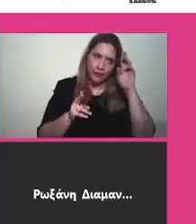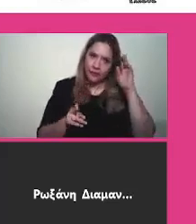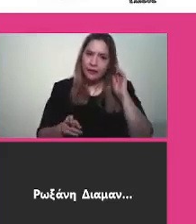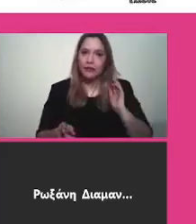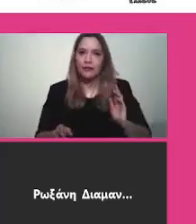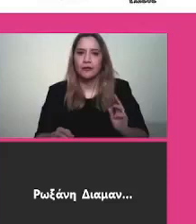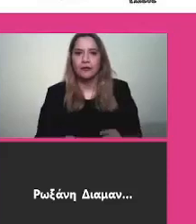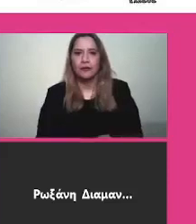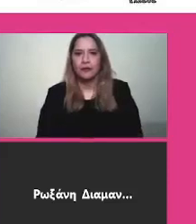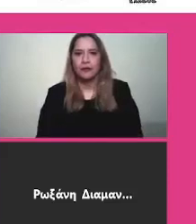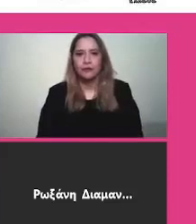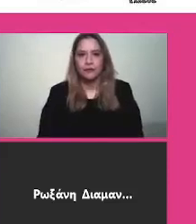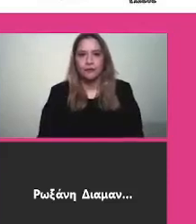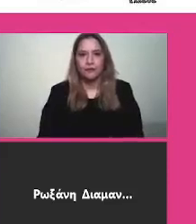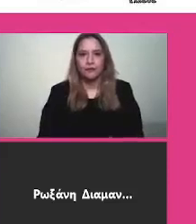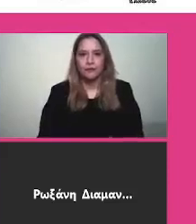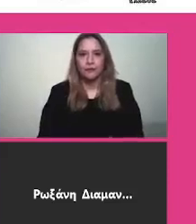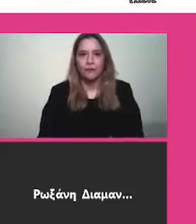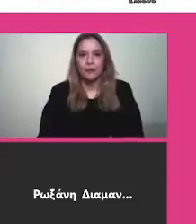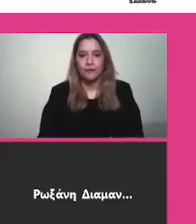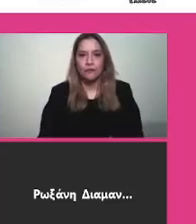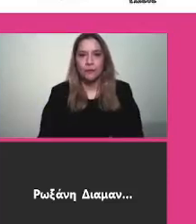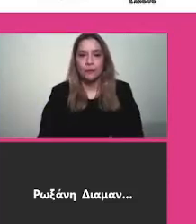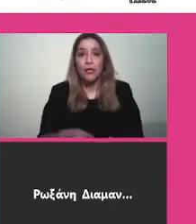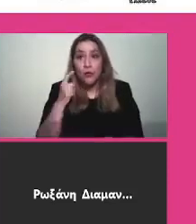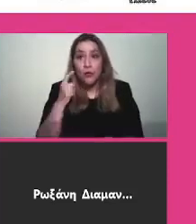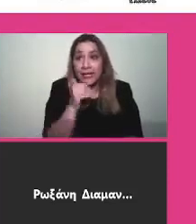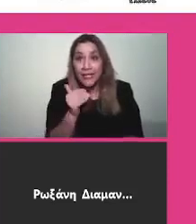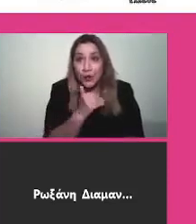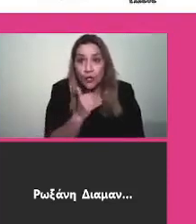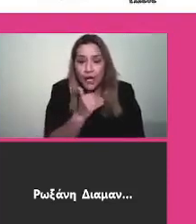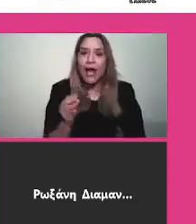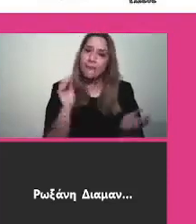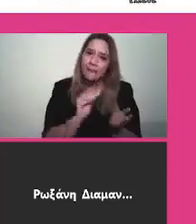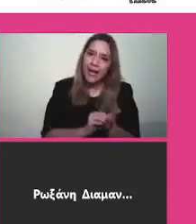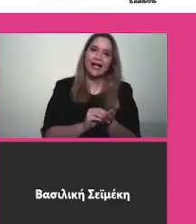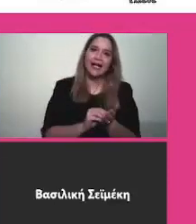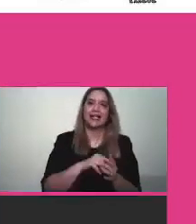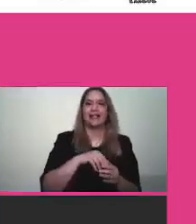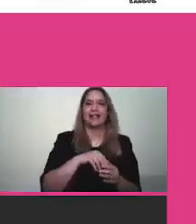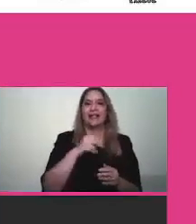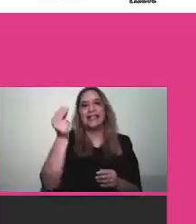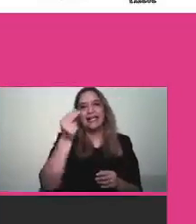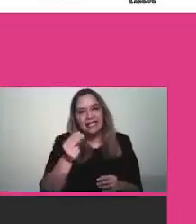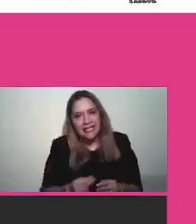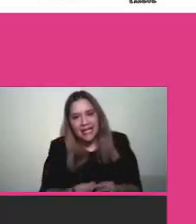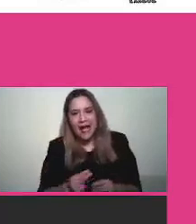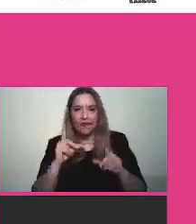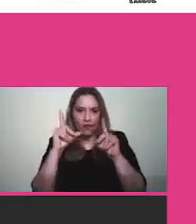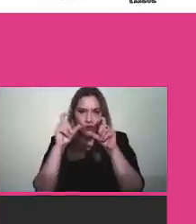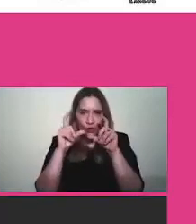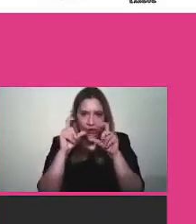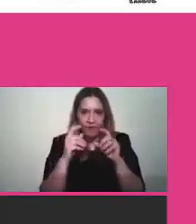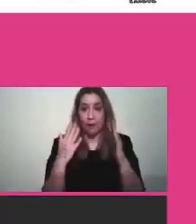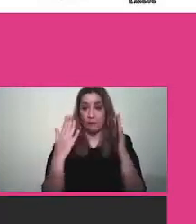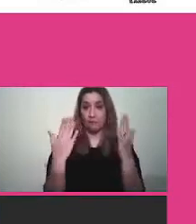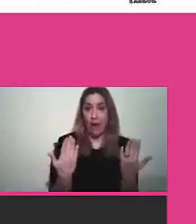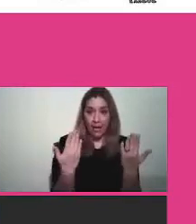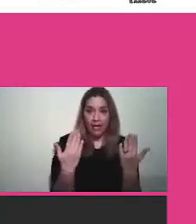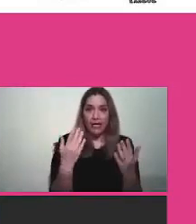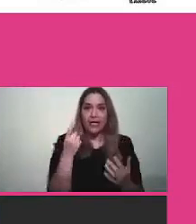Stop. Για να δούμε ποιος θα το βρει πιο γρήγορα. Μας έτυχε πάλι η καστικά φωτογραφία. Για να δούμε αν θα μας